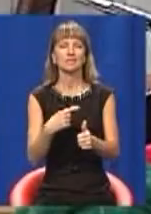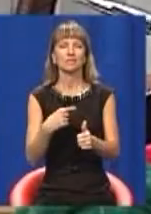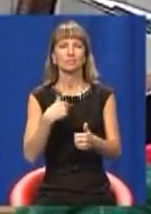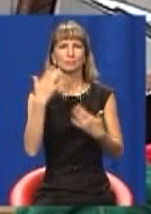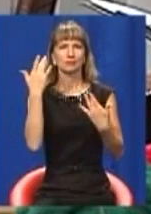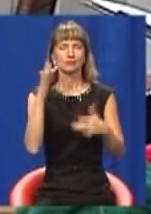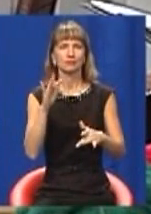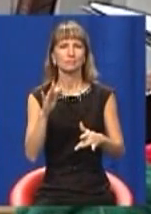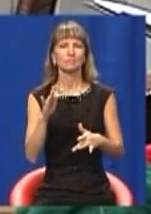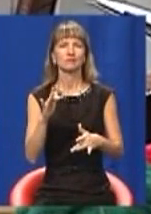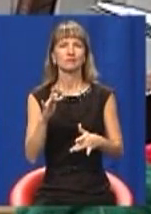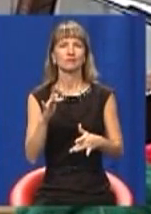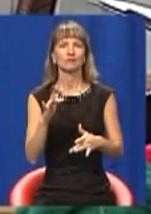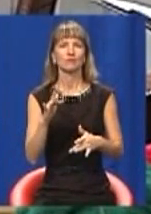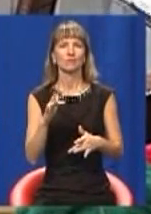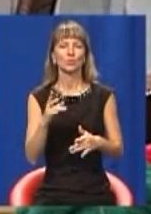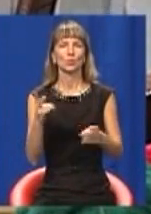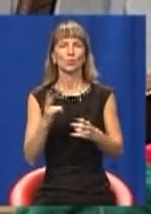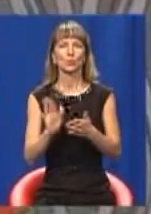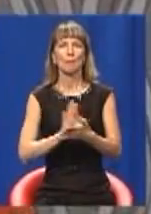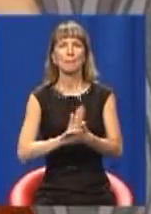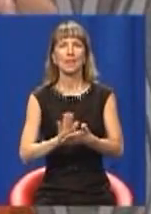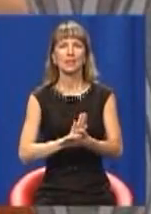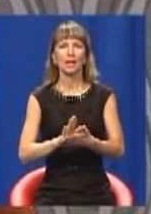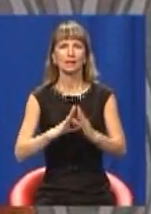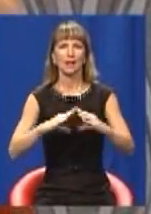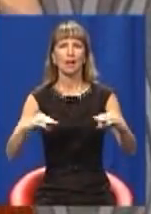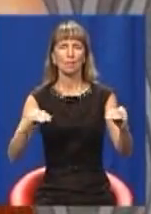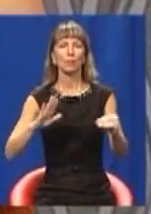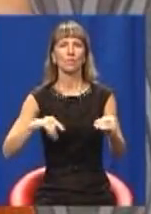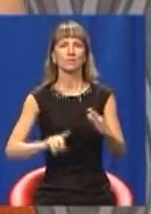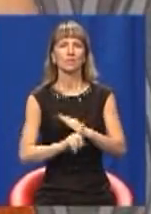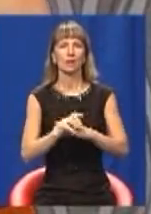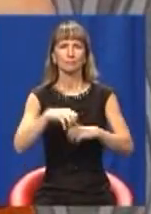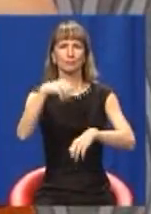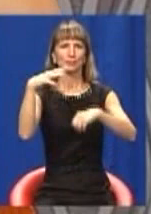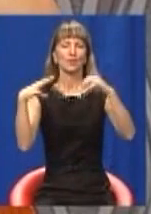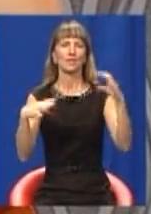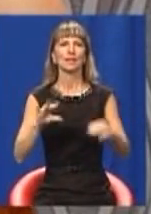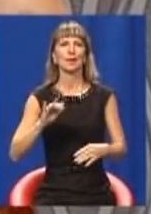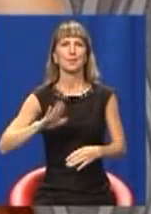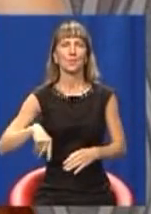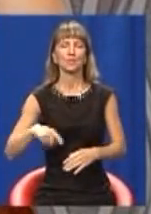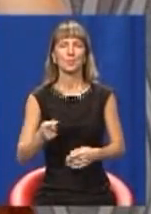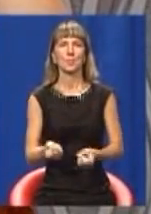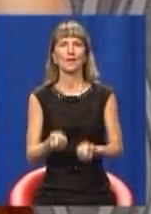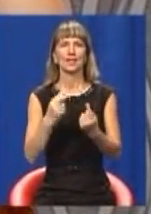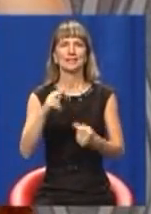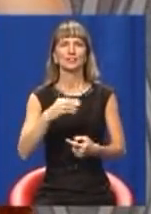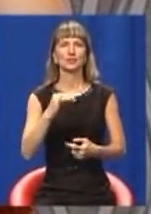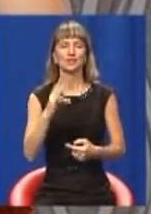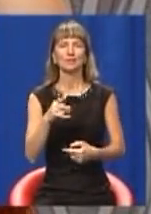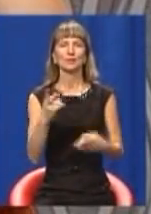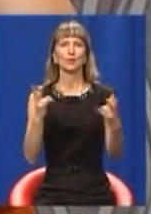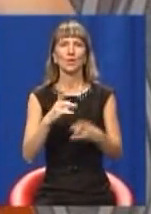пам'ятаю. Потереть лампу потрібно. Ага, треба потерти лампу, потім там щось таке починає диміти, парувати, і потім там джин з'являється, і йому